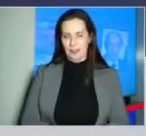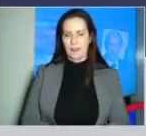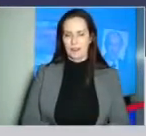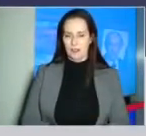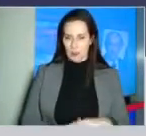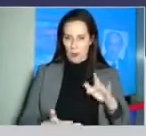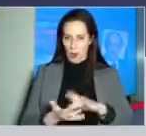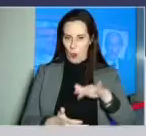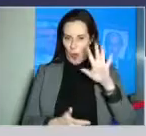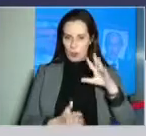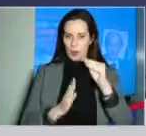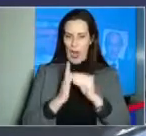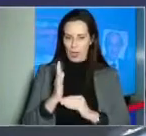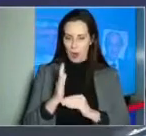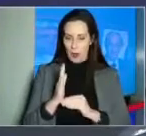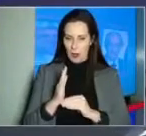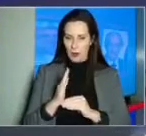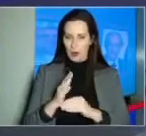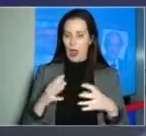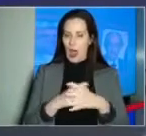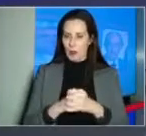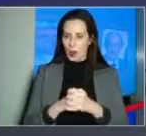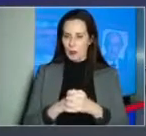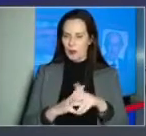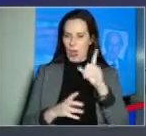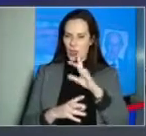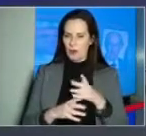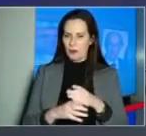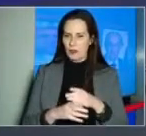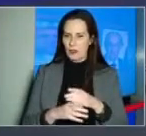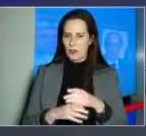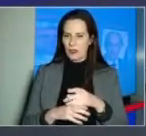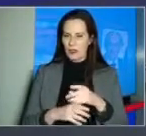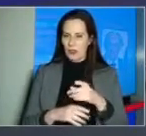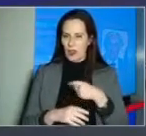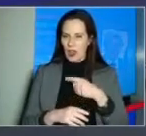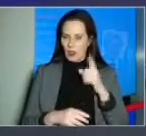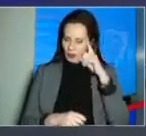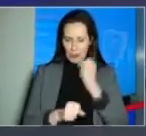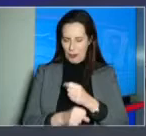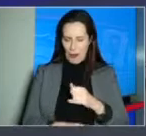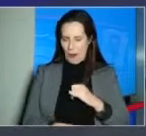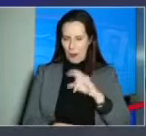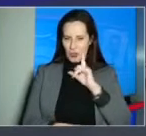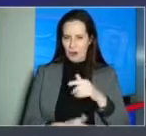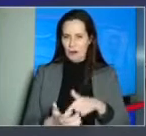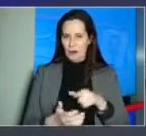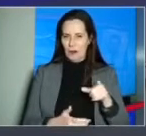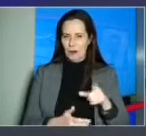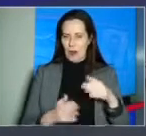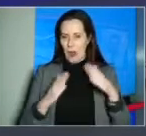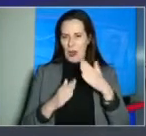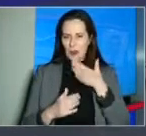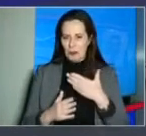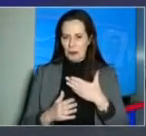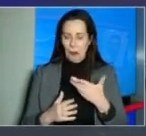מקום 5 ברשימה המאוחדת המשותפת, שאיך קוראים לה? אני חושב שקוראים לזה, אנחנו לא נתעקש על השם שלהם, לנו קוראים עוצמה יהודית, הם קראו לזה הבית